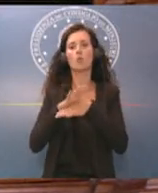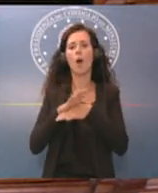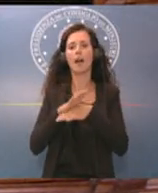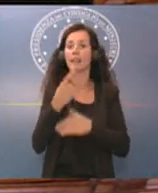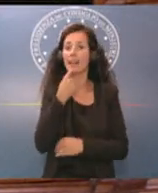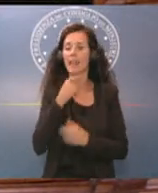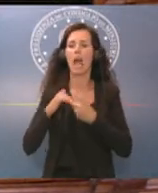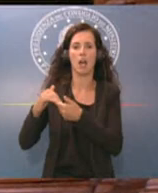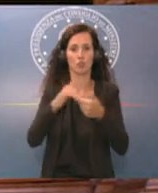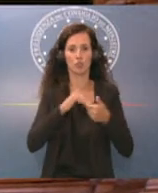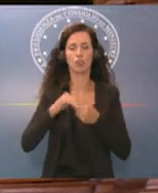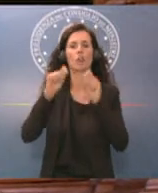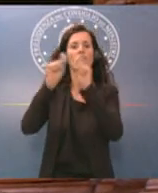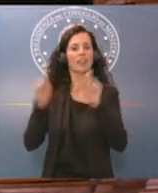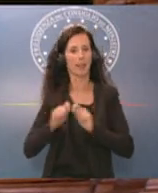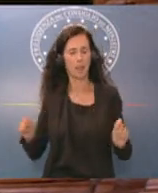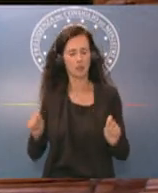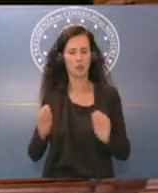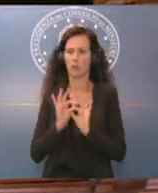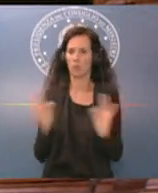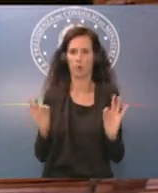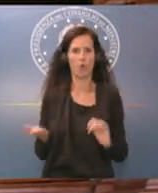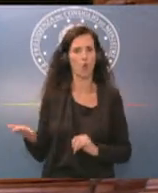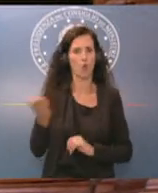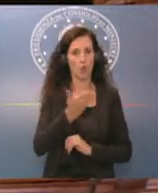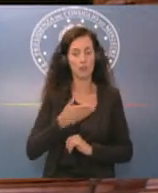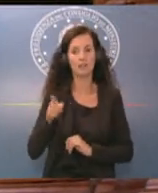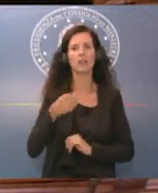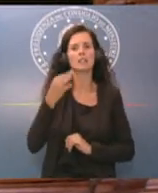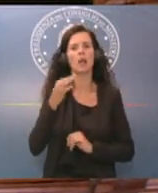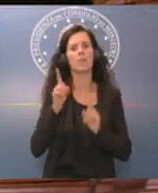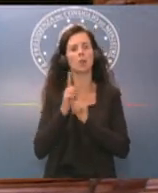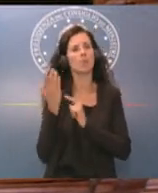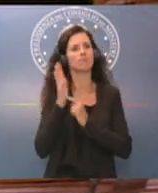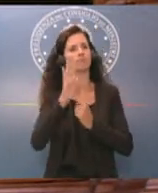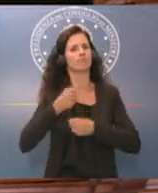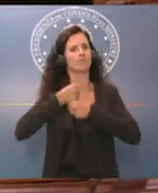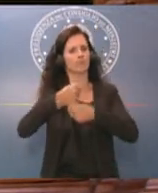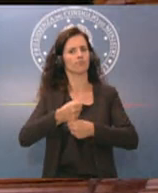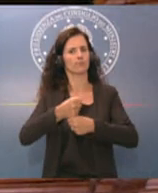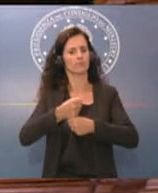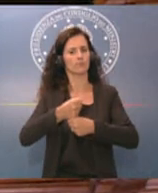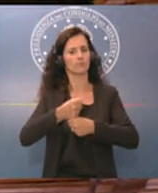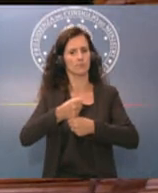delle federazioni, e le quali si sono sempre fatti portatori anche